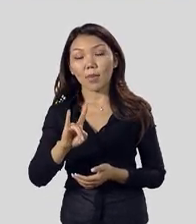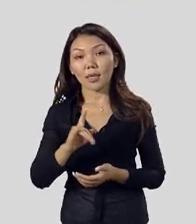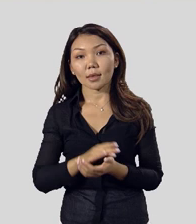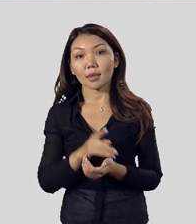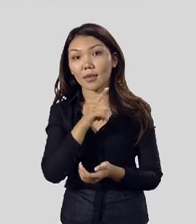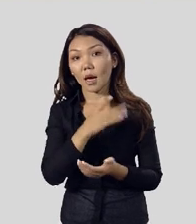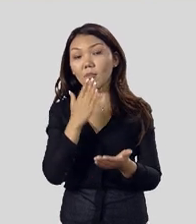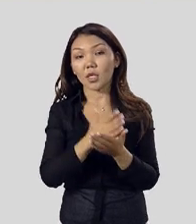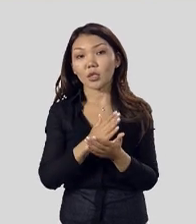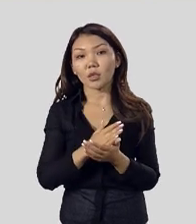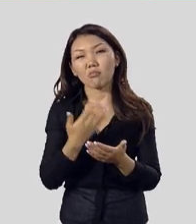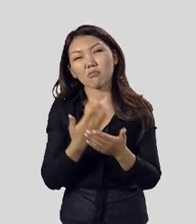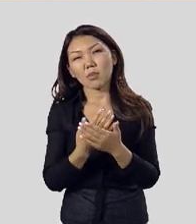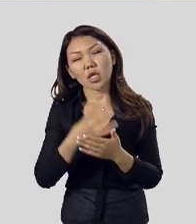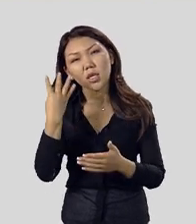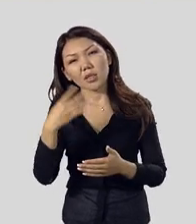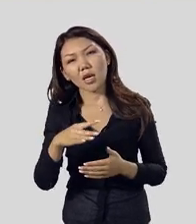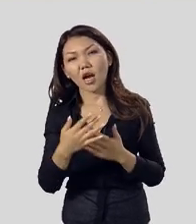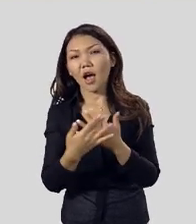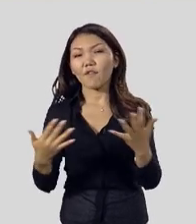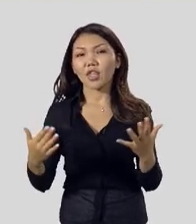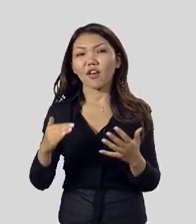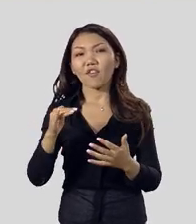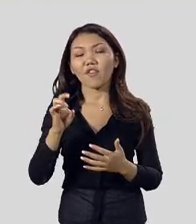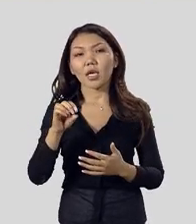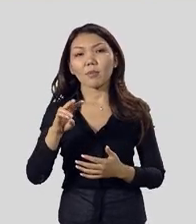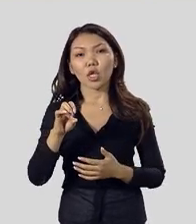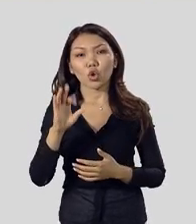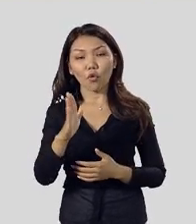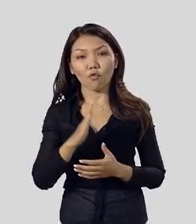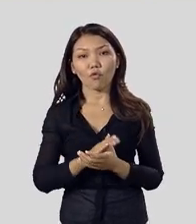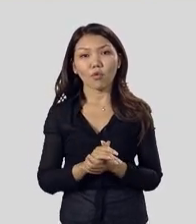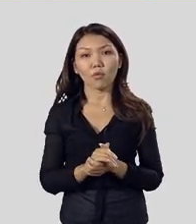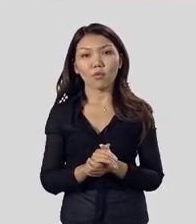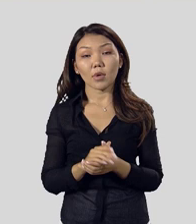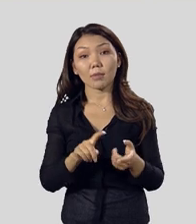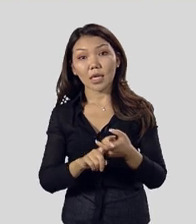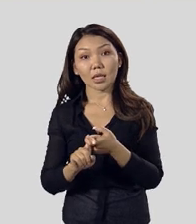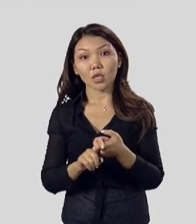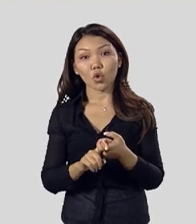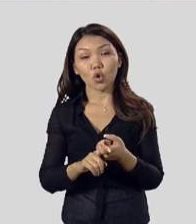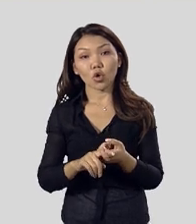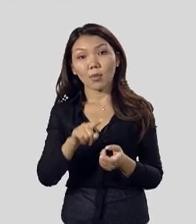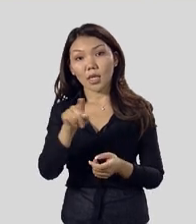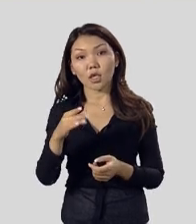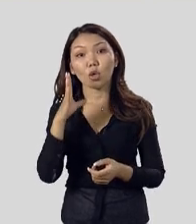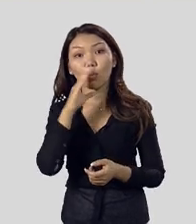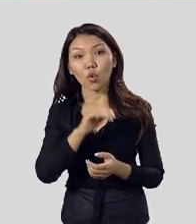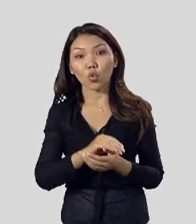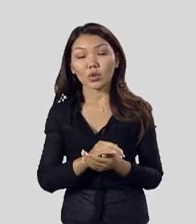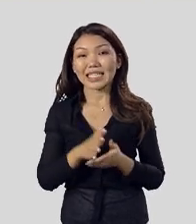около 40 видов ферментов благодаря которым лизосомы способны расщеплять